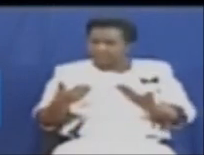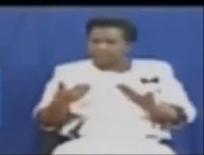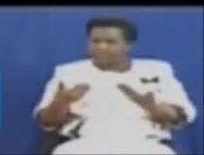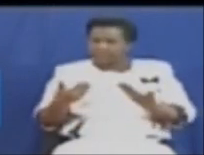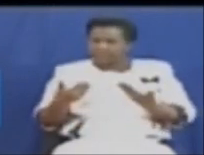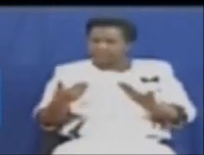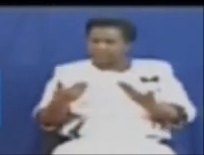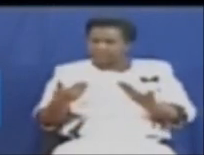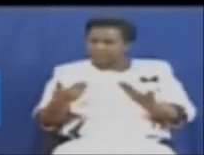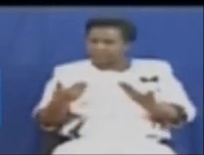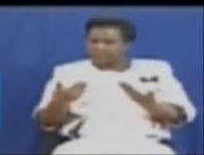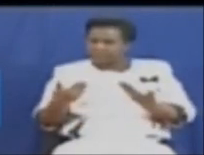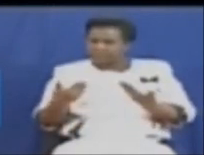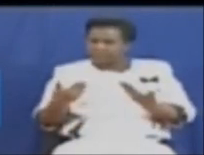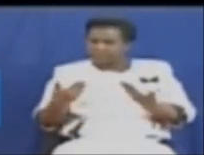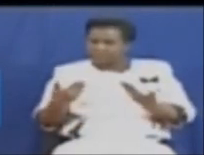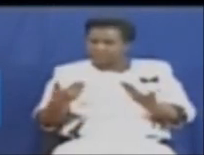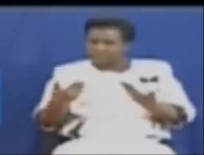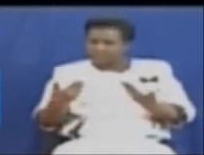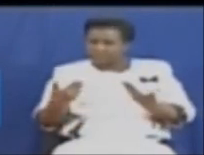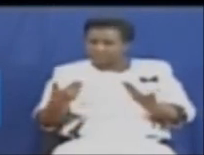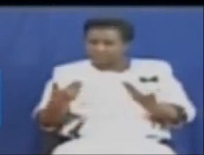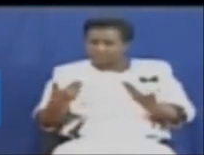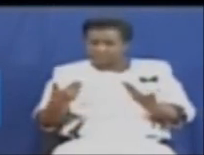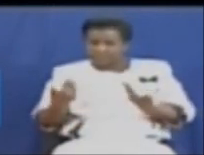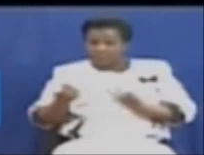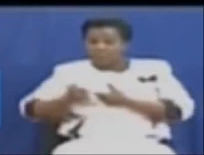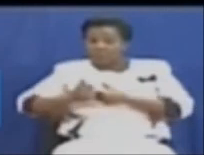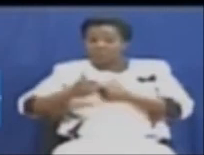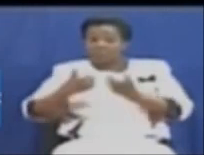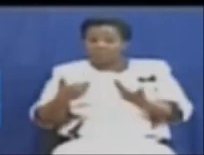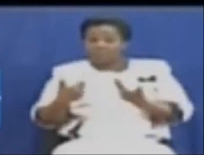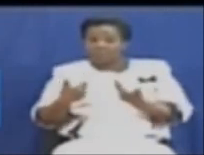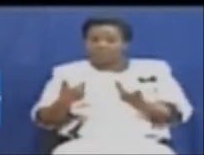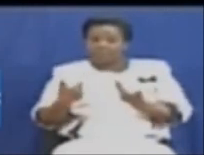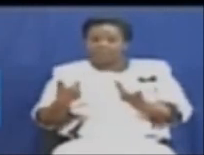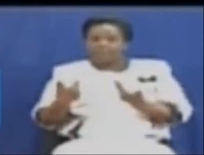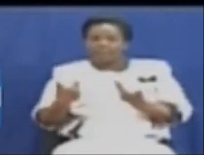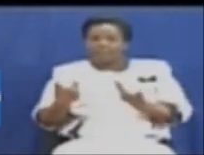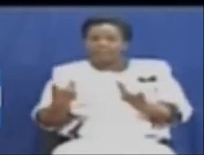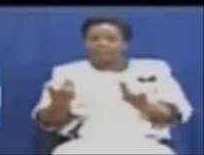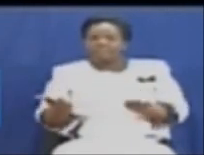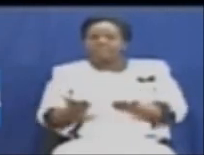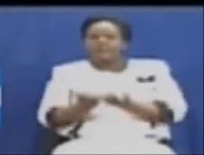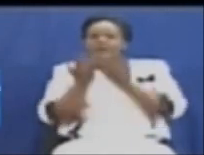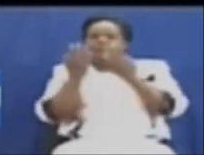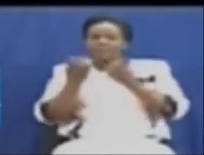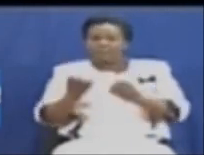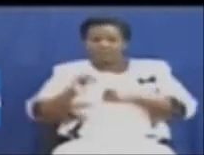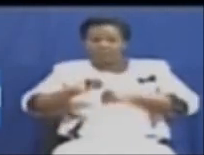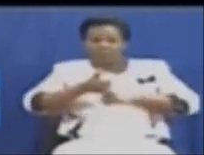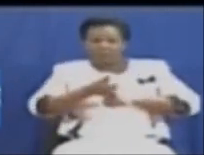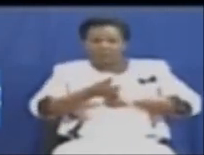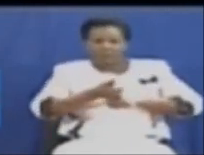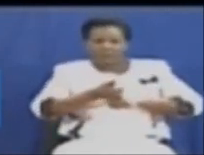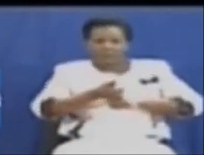TARURA wanakumbwa na bajeti ndogo. Je, serikali itakuwa tayari